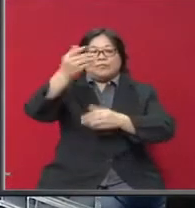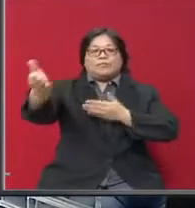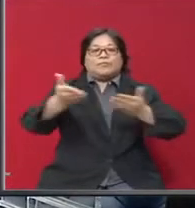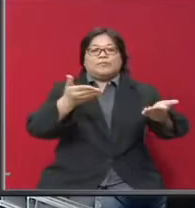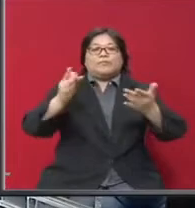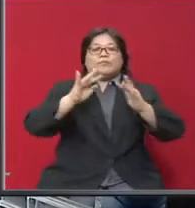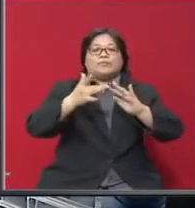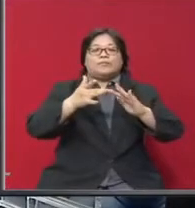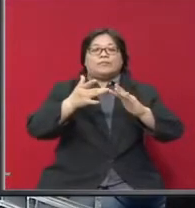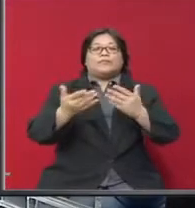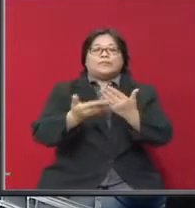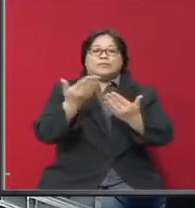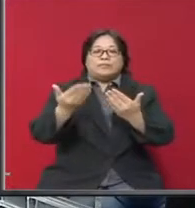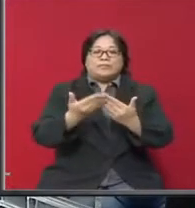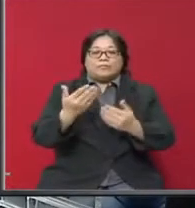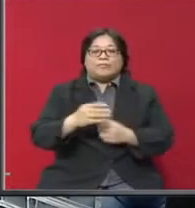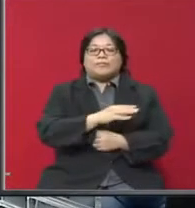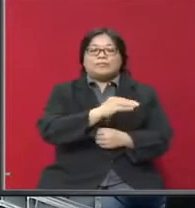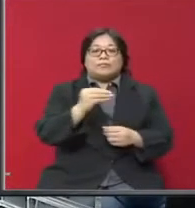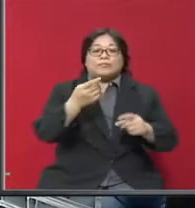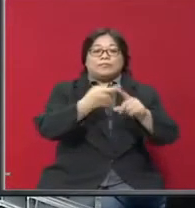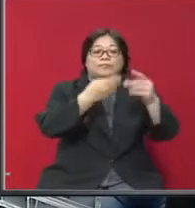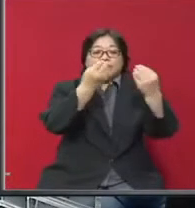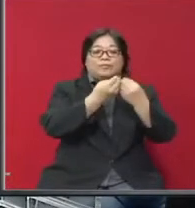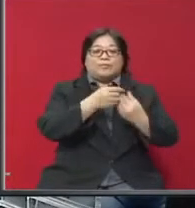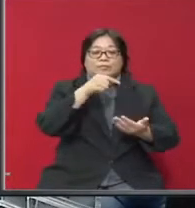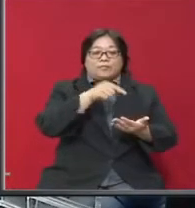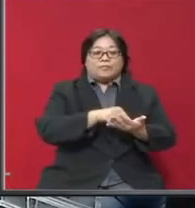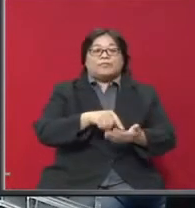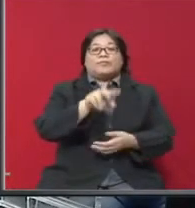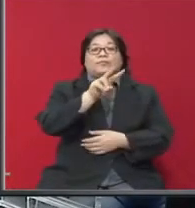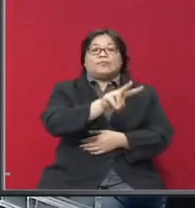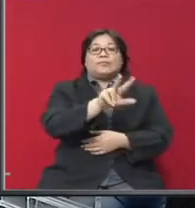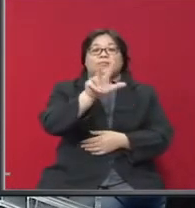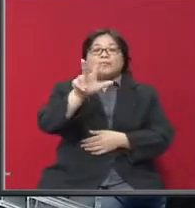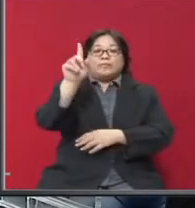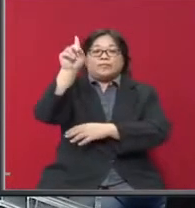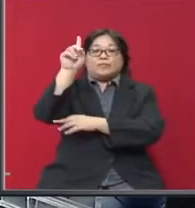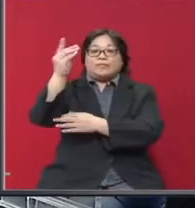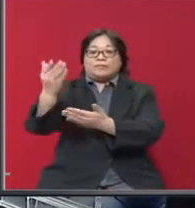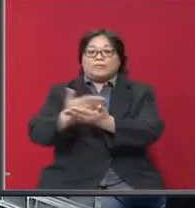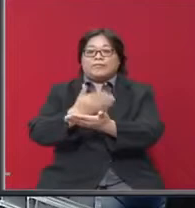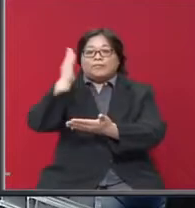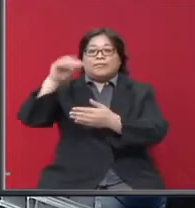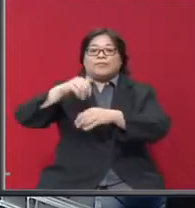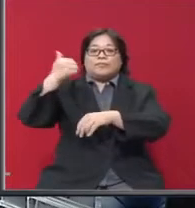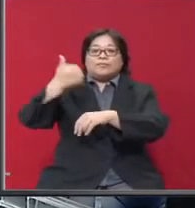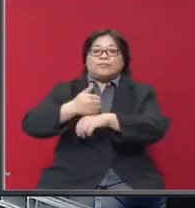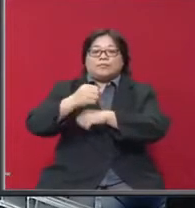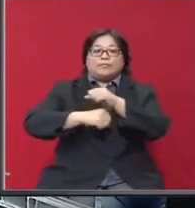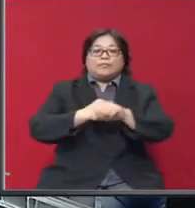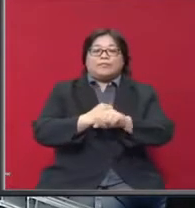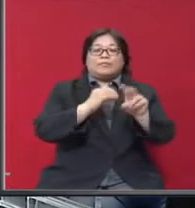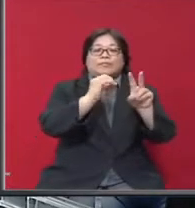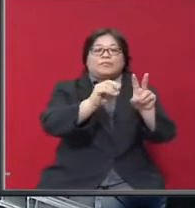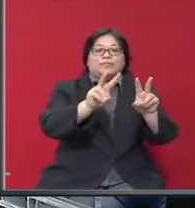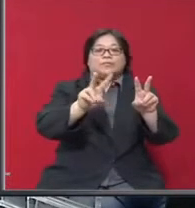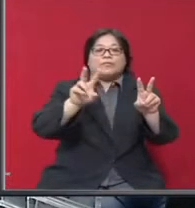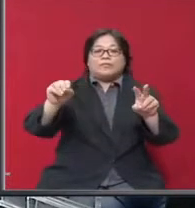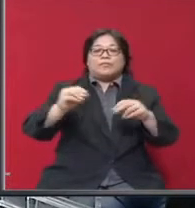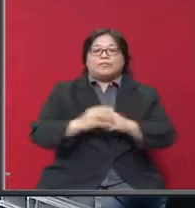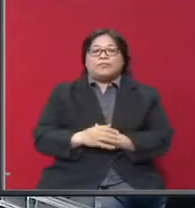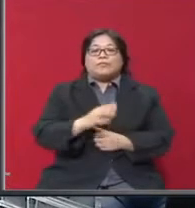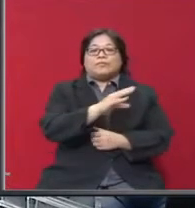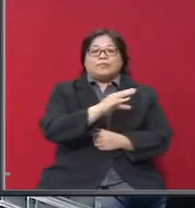jalur lebar muda Ale daripada jumlah ini sebanyak 23 menaga gua kan gedene pada tahun 2020